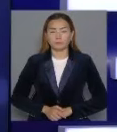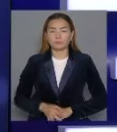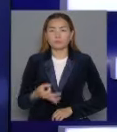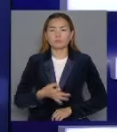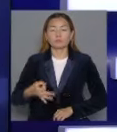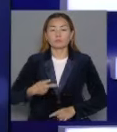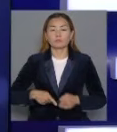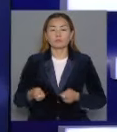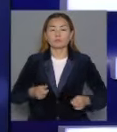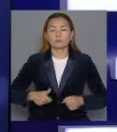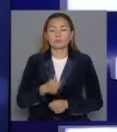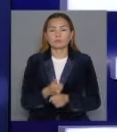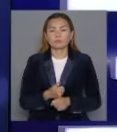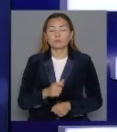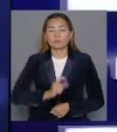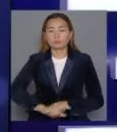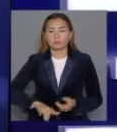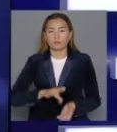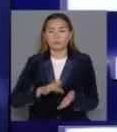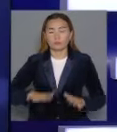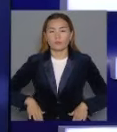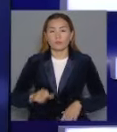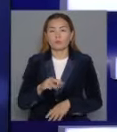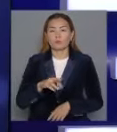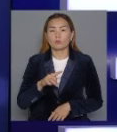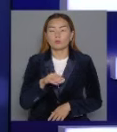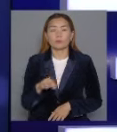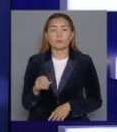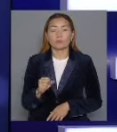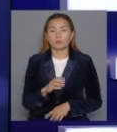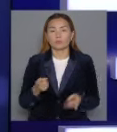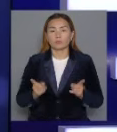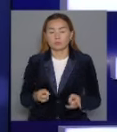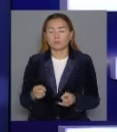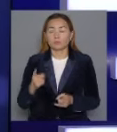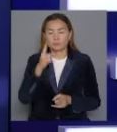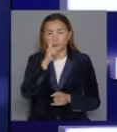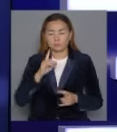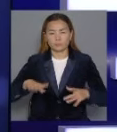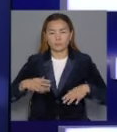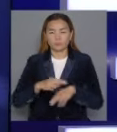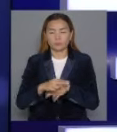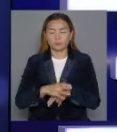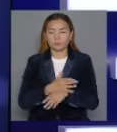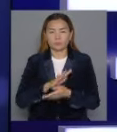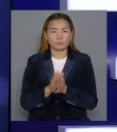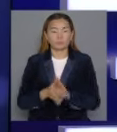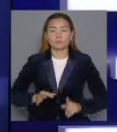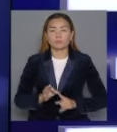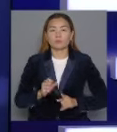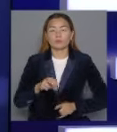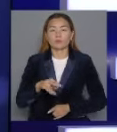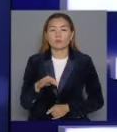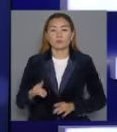Облыстық ішкі саясат басқармасының азаматтық орталығы волонтерлік миф және шындық атты семинар-тренинг өткізді. Шараның мақсаты